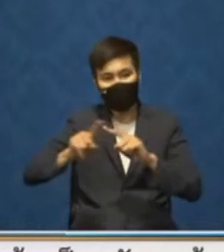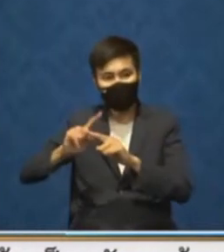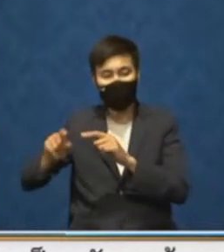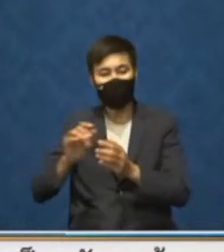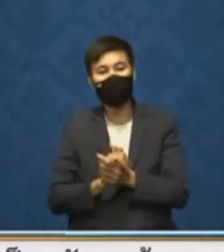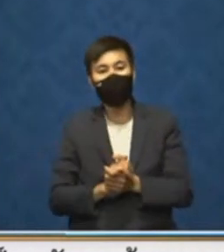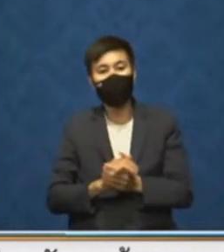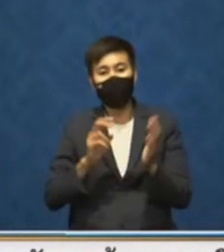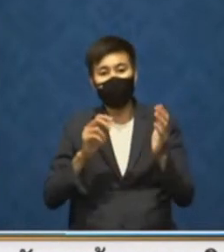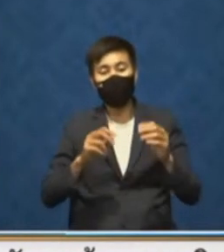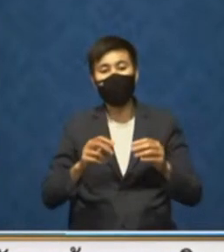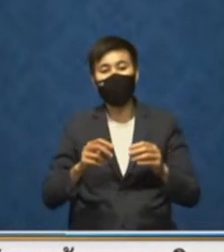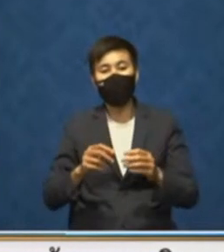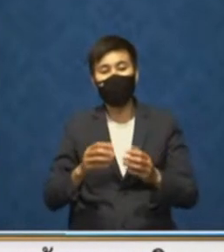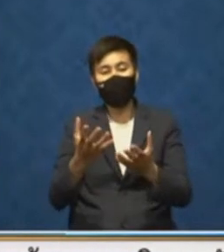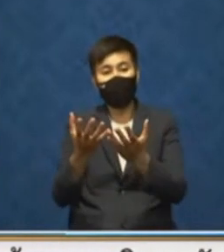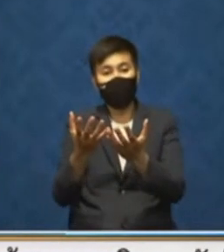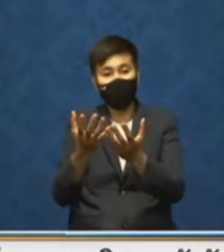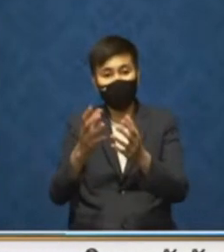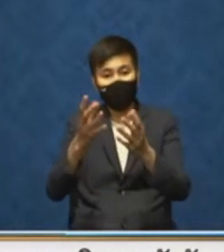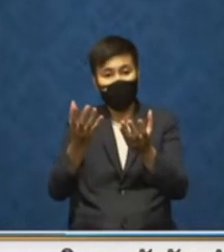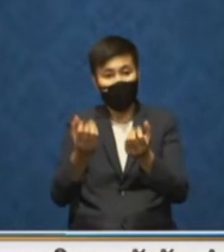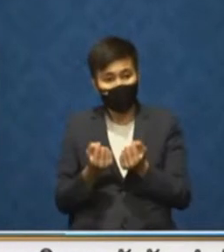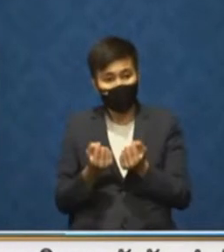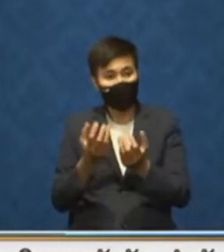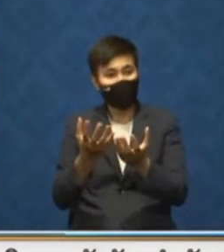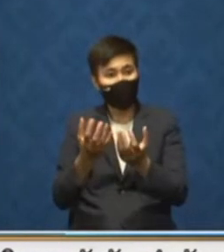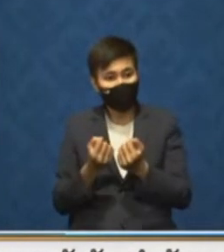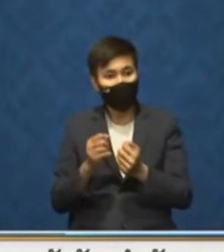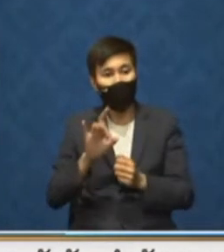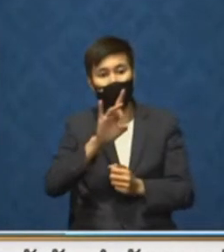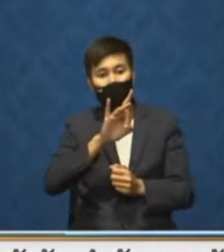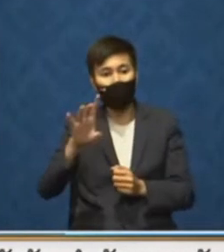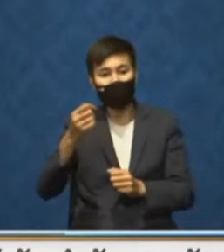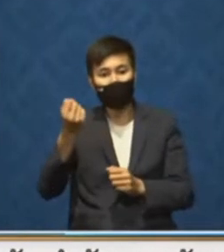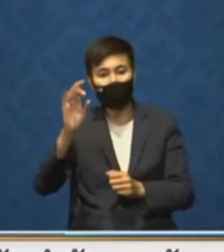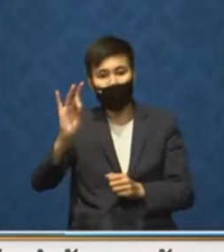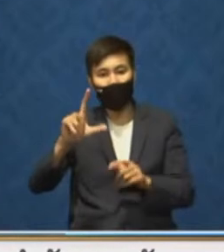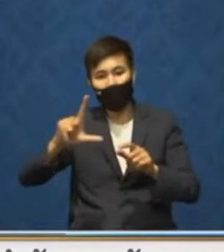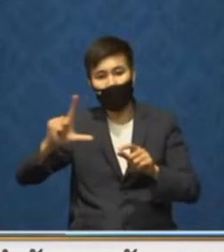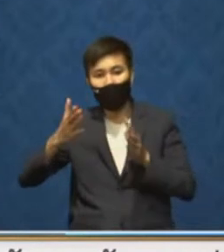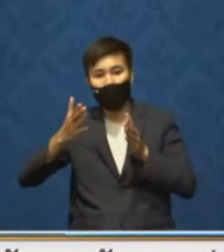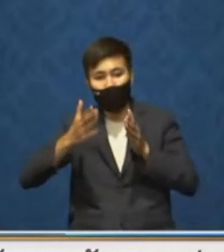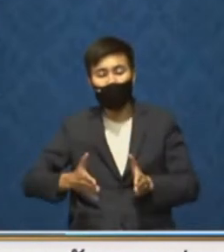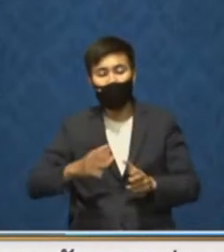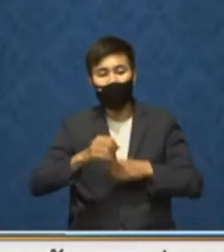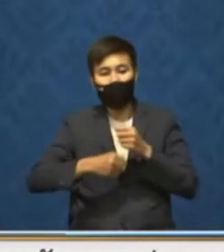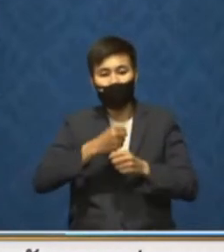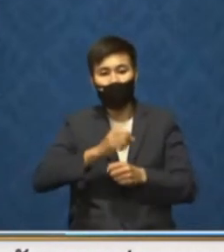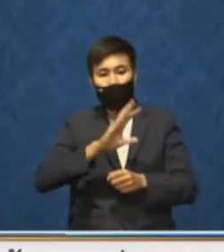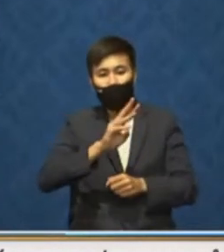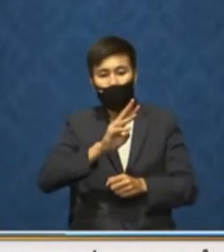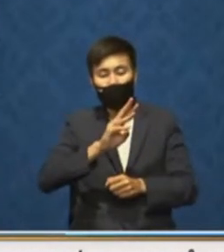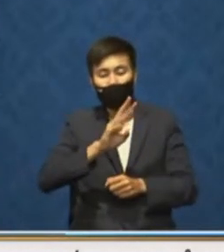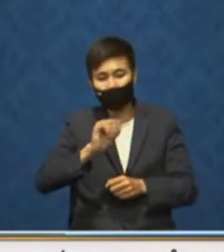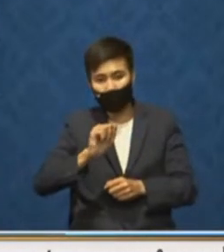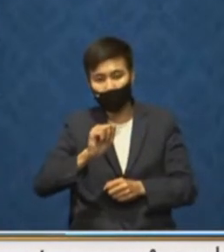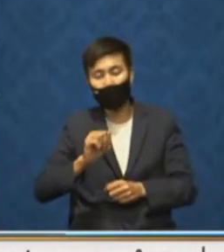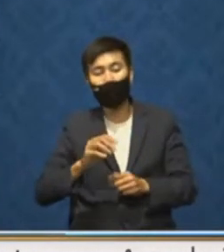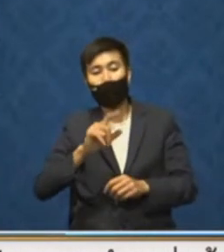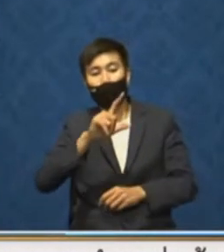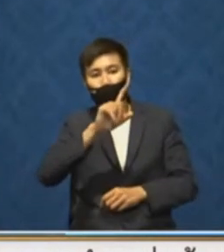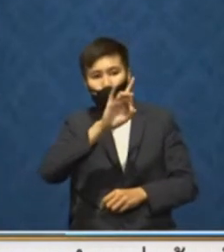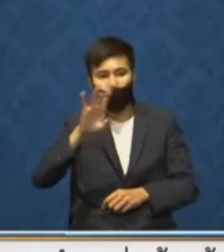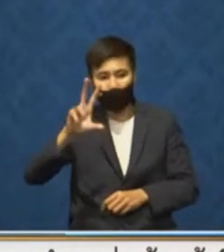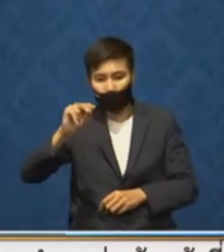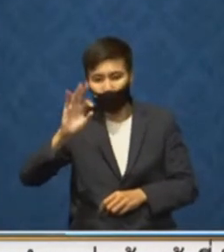รับผู้โดยสารจะเดินเพียงร้อยห้าสิบเจ็ดรองรับได้ 118ล้านคนใน v64เพิ่มเป็น 139ล้านคน